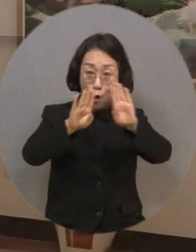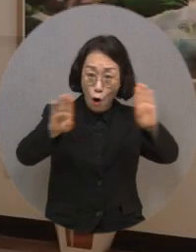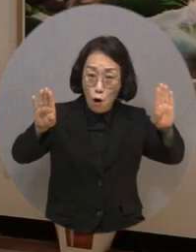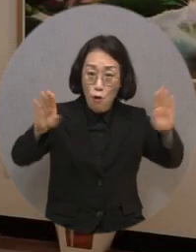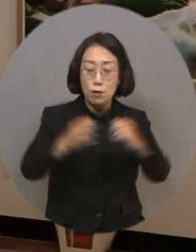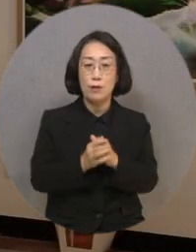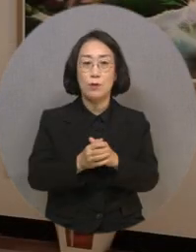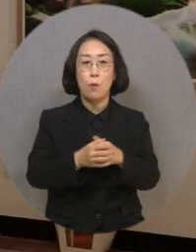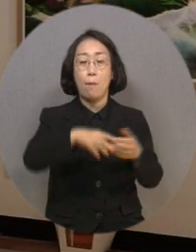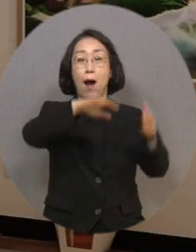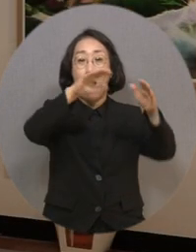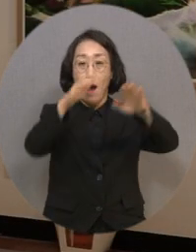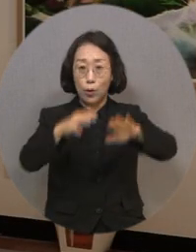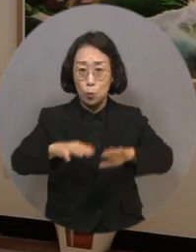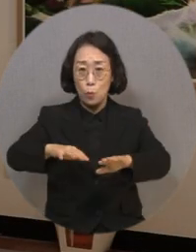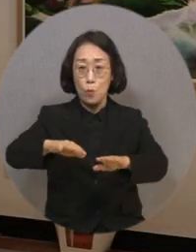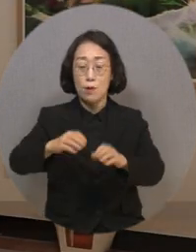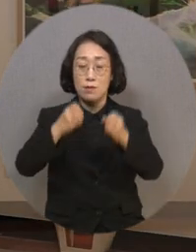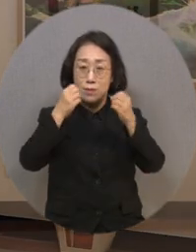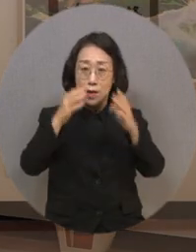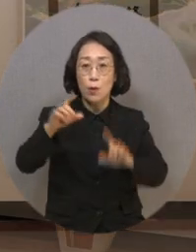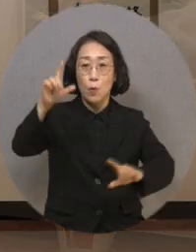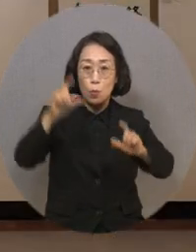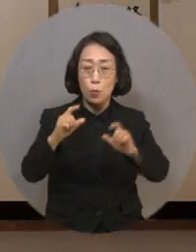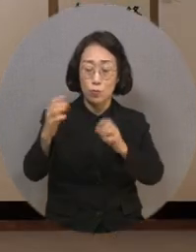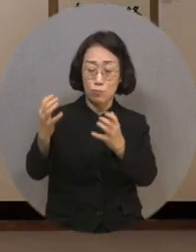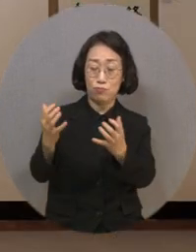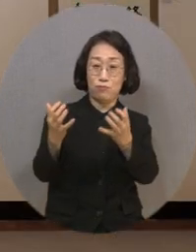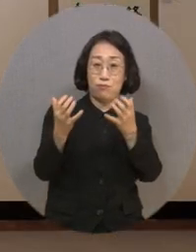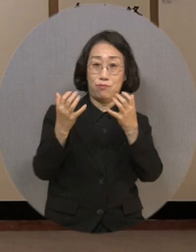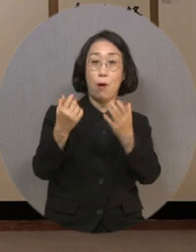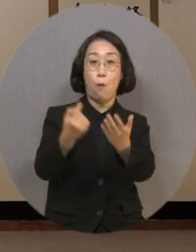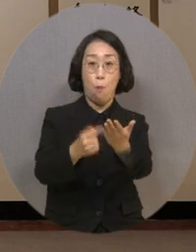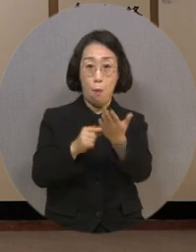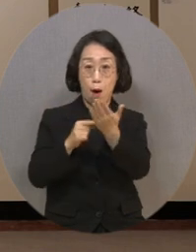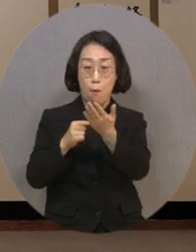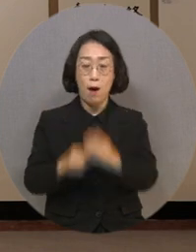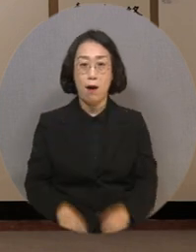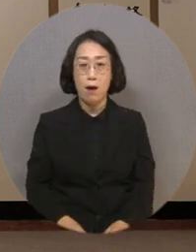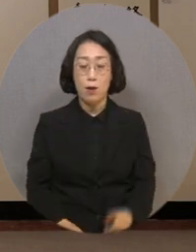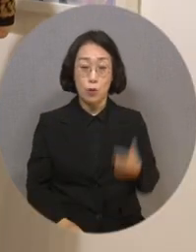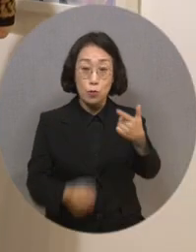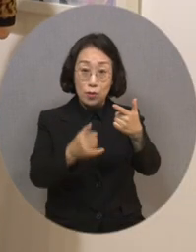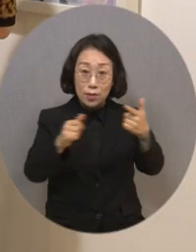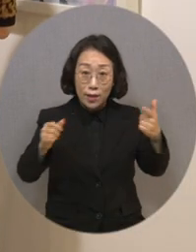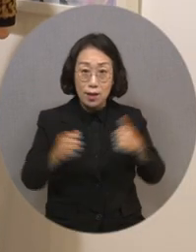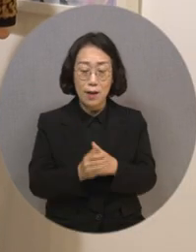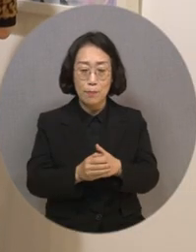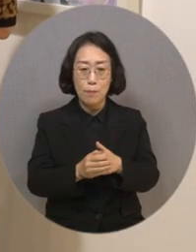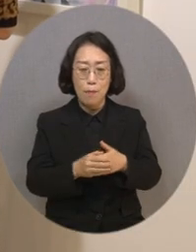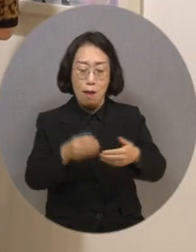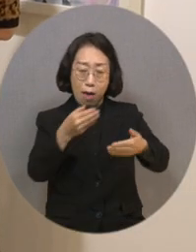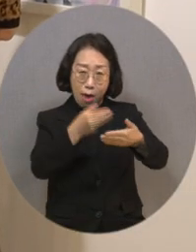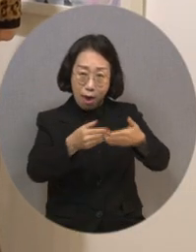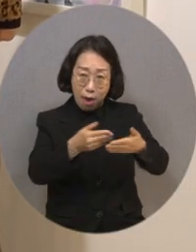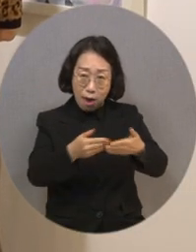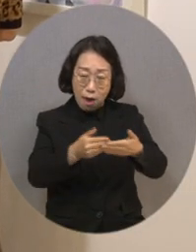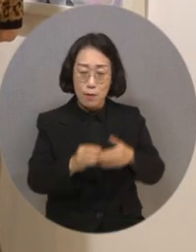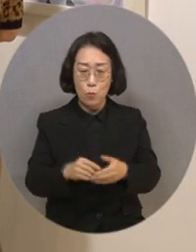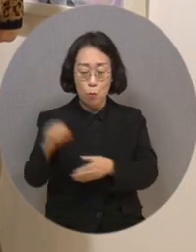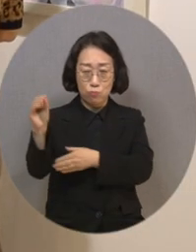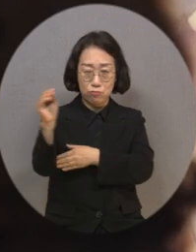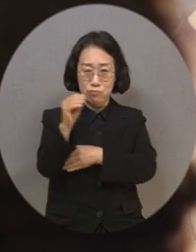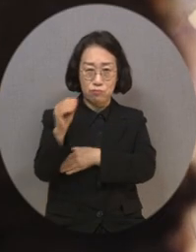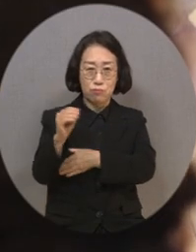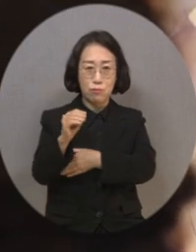파도라는 새로운 모습으로 생성되기도 합니다. 여섯 명의 작가는 북끝으로 만든 길을 여행하며